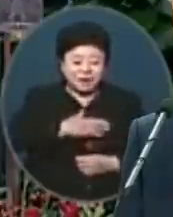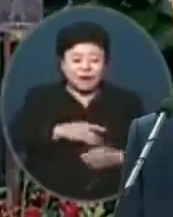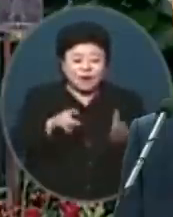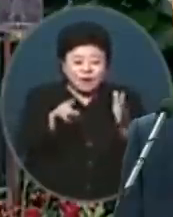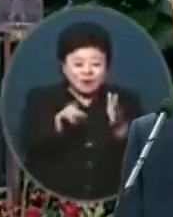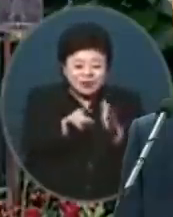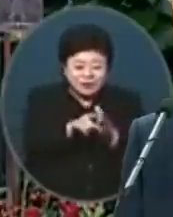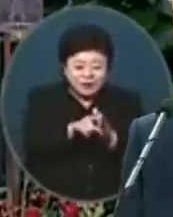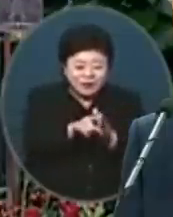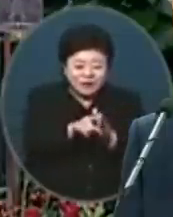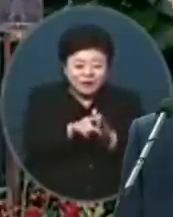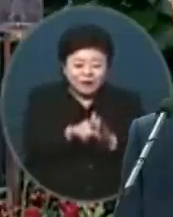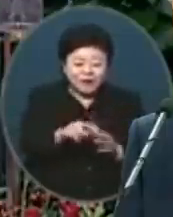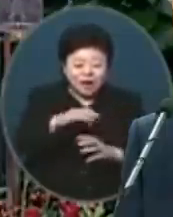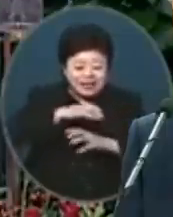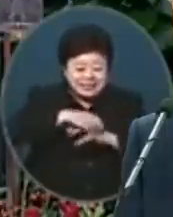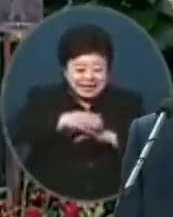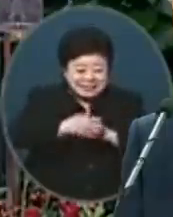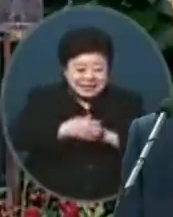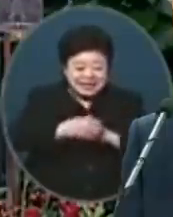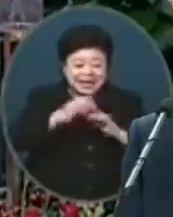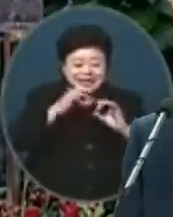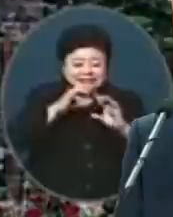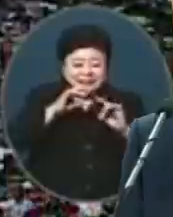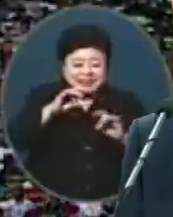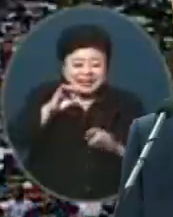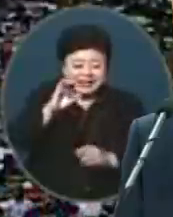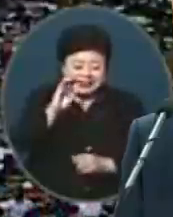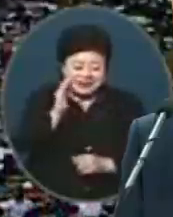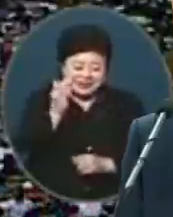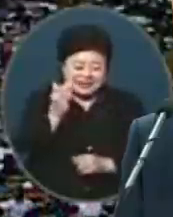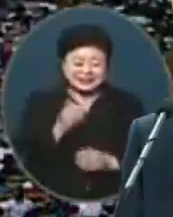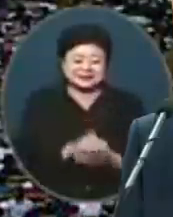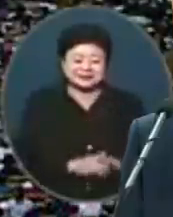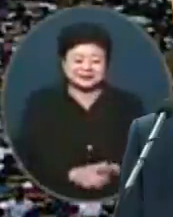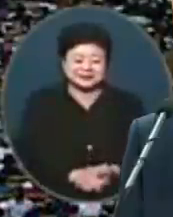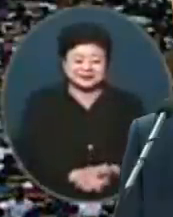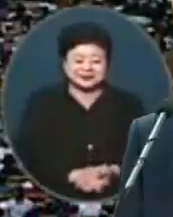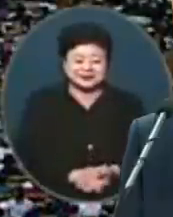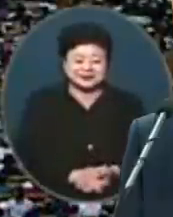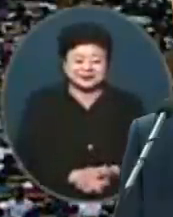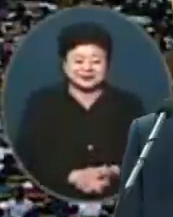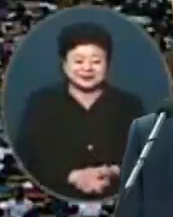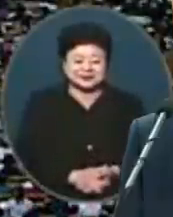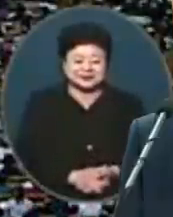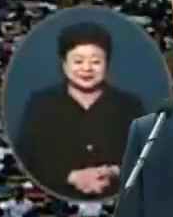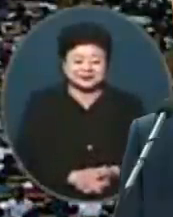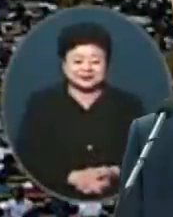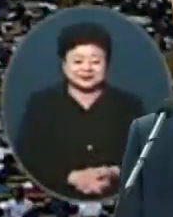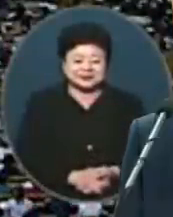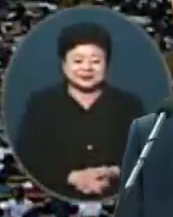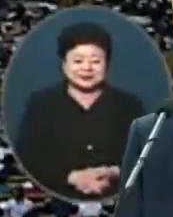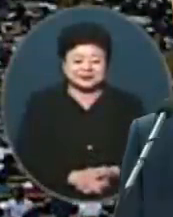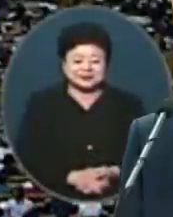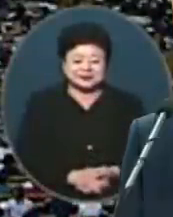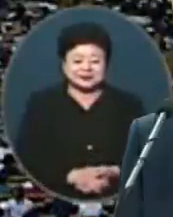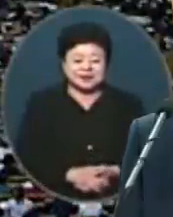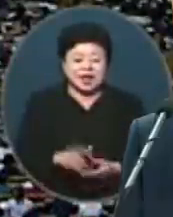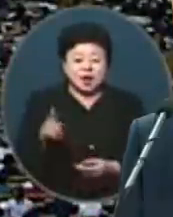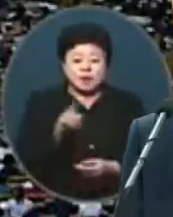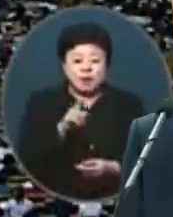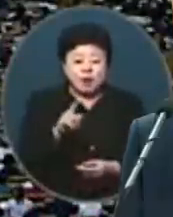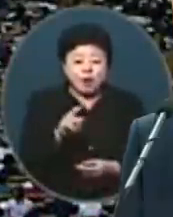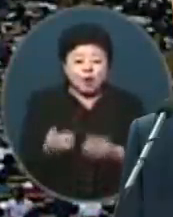믿고 온 세상에 지나는 길을 갖고 있습니다. 무엇을 다